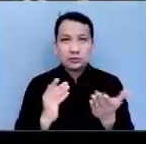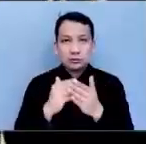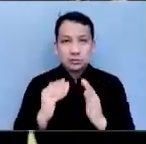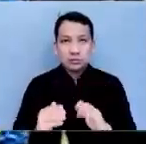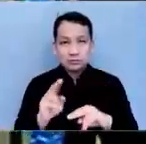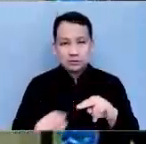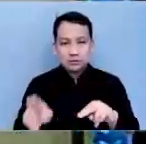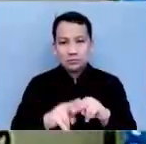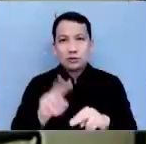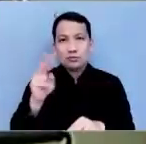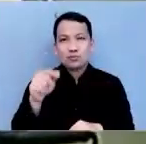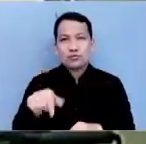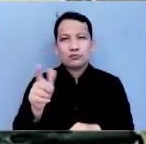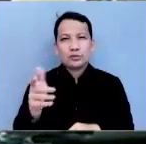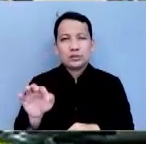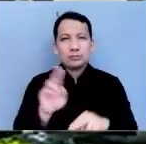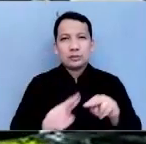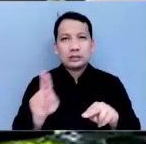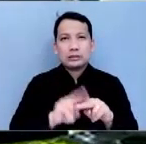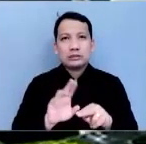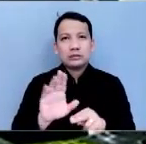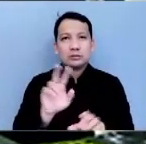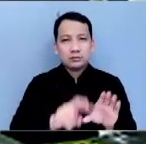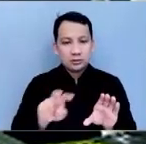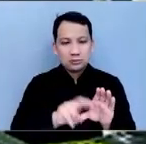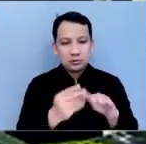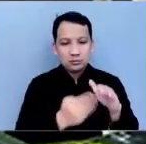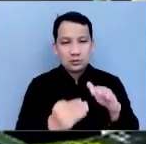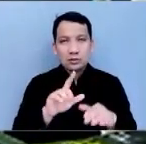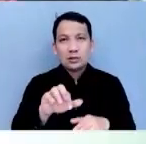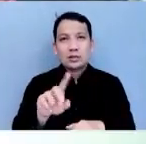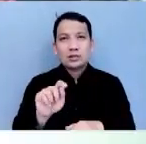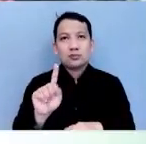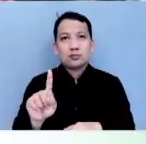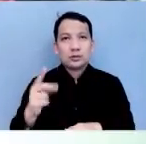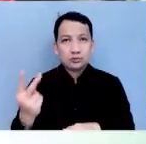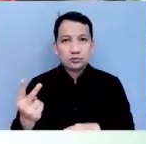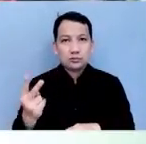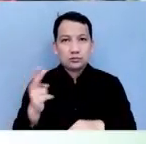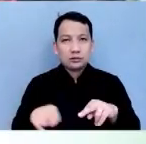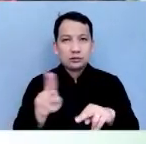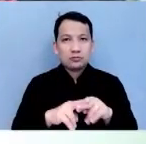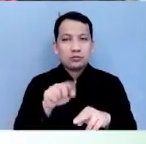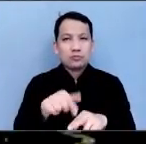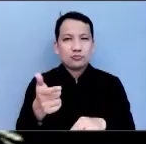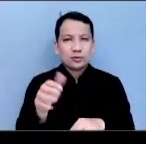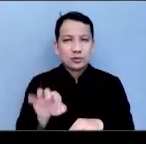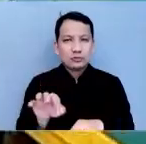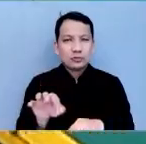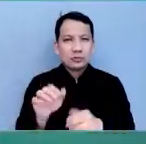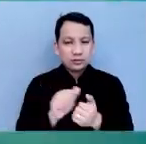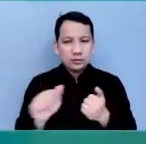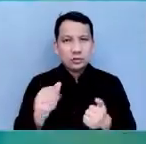and 29 centavos ang idaragdag sa boarding fee o base fare ng LRT 1 at 2 at may dagdag pang 21 centavos sa kada